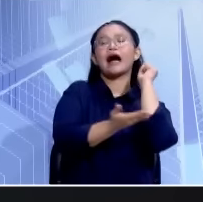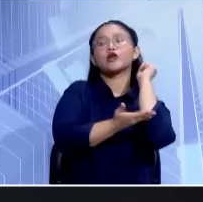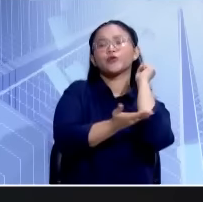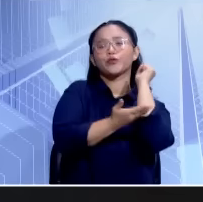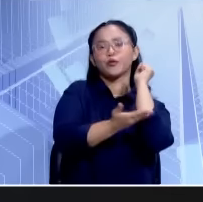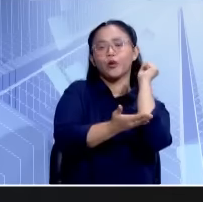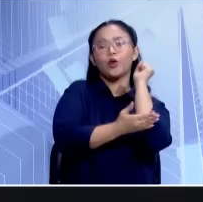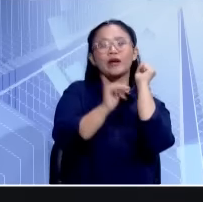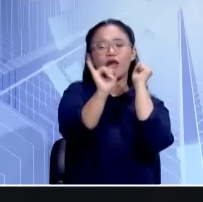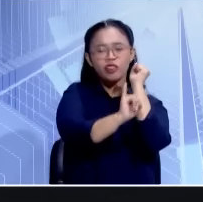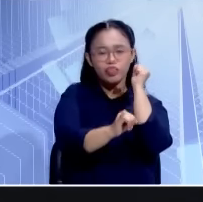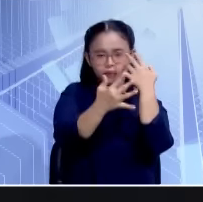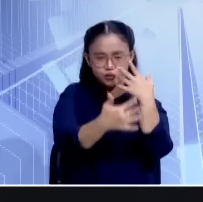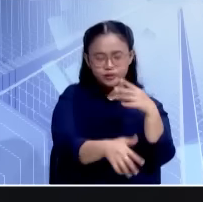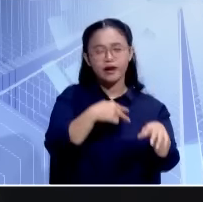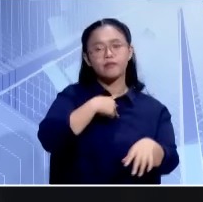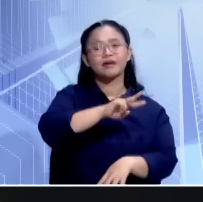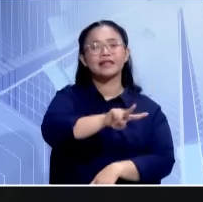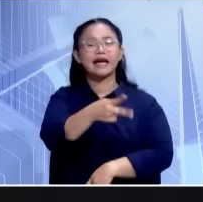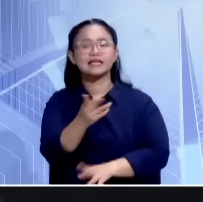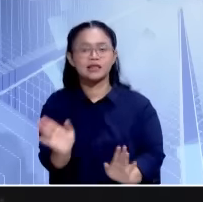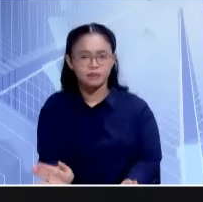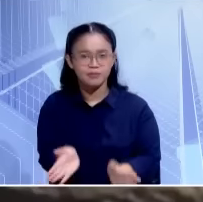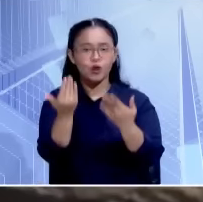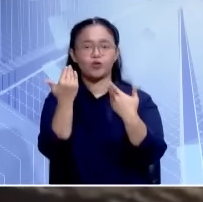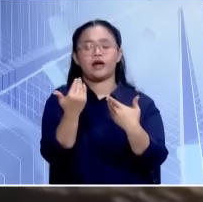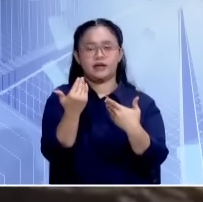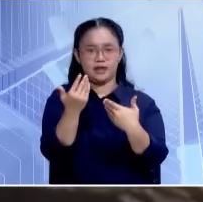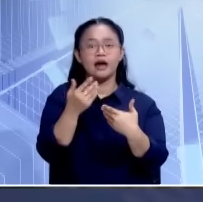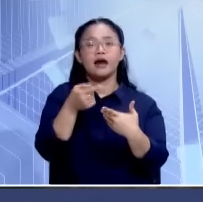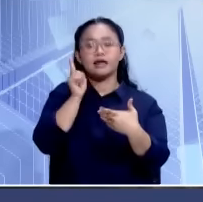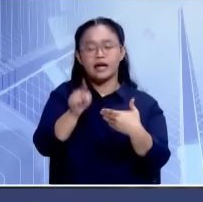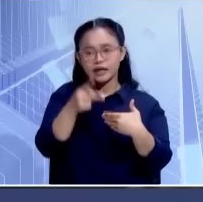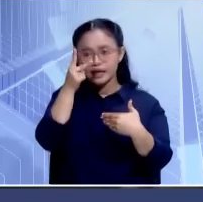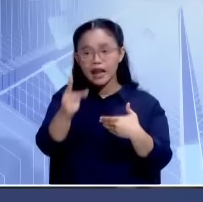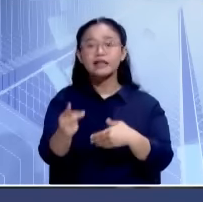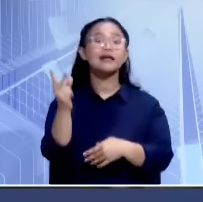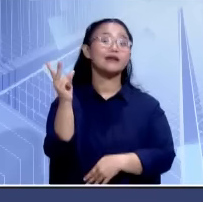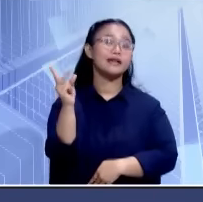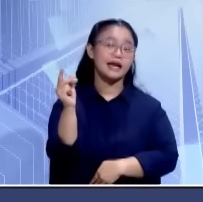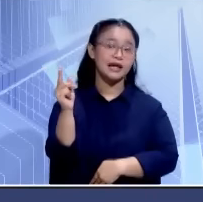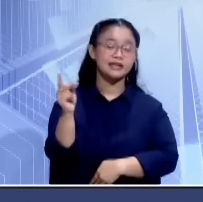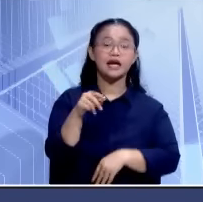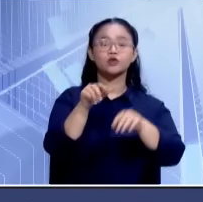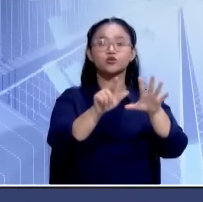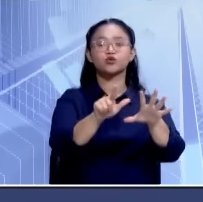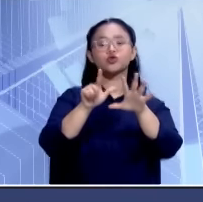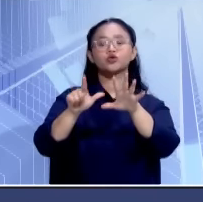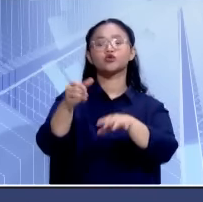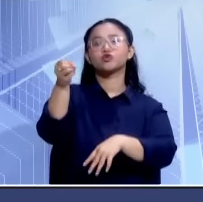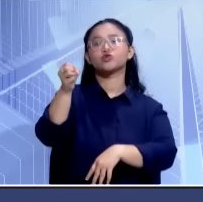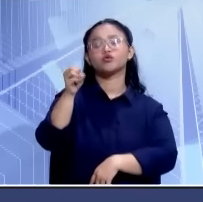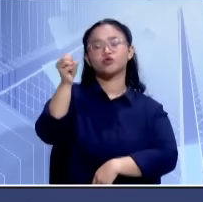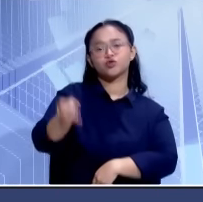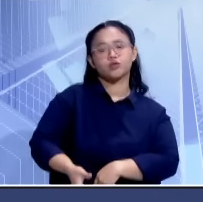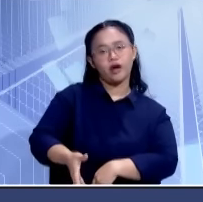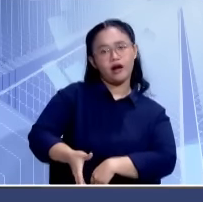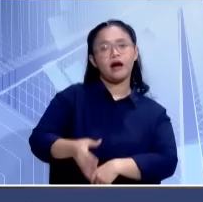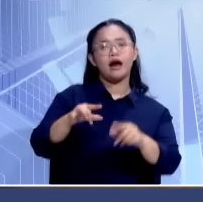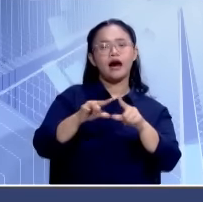mana kondisinya sudah lapuk. Berdasar papan pengumuman proyek, pembangunan jembatan ini memakan anggaran APBD